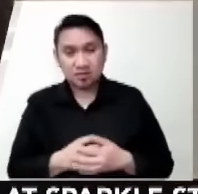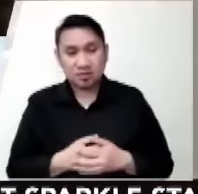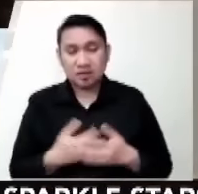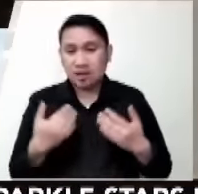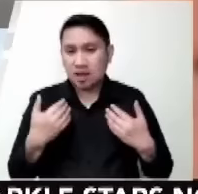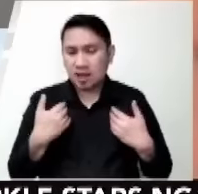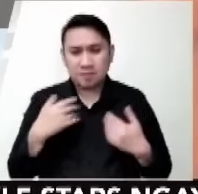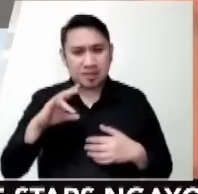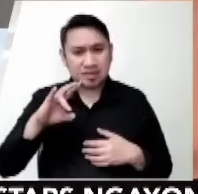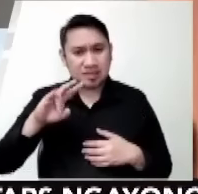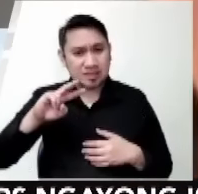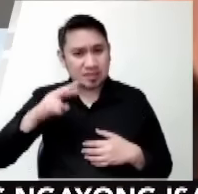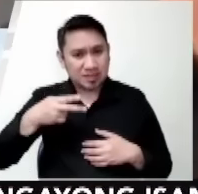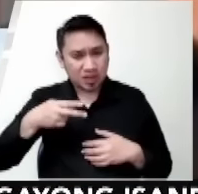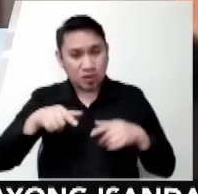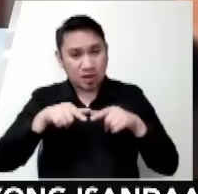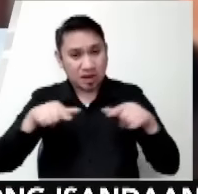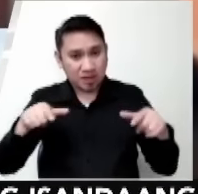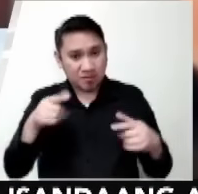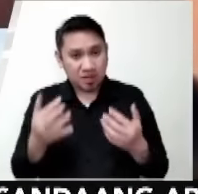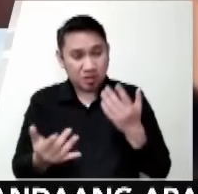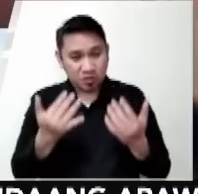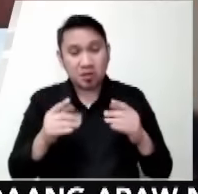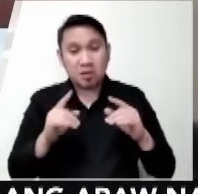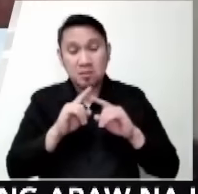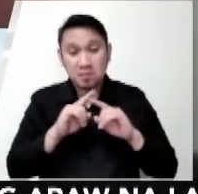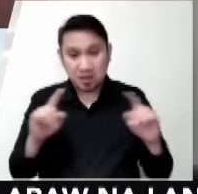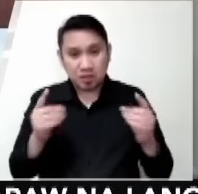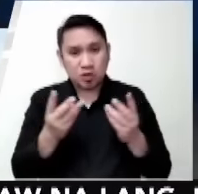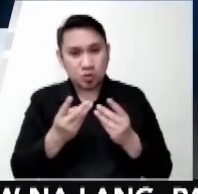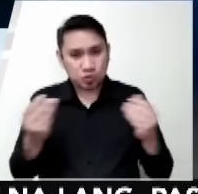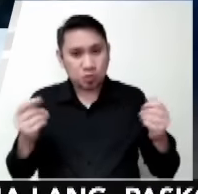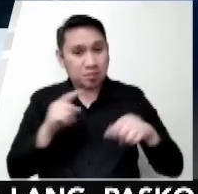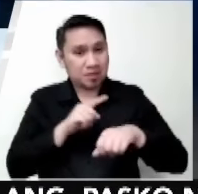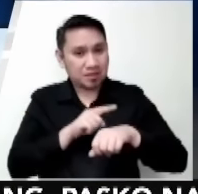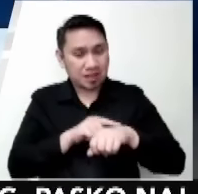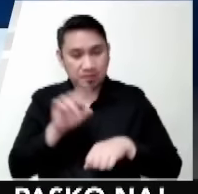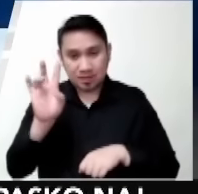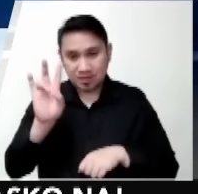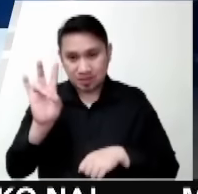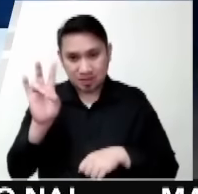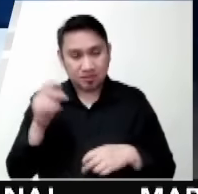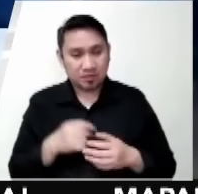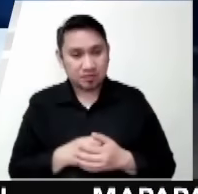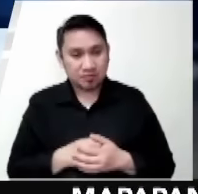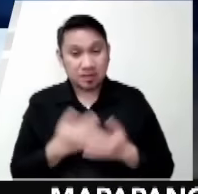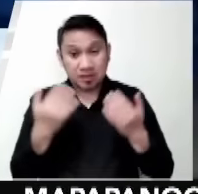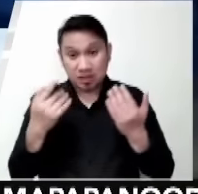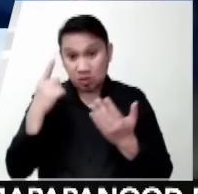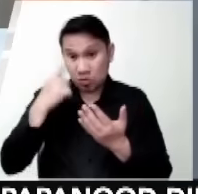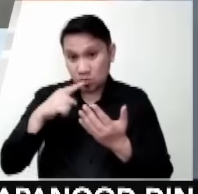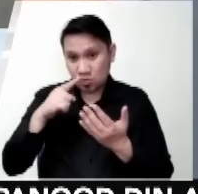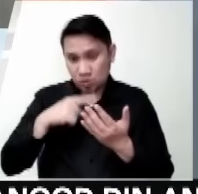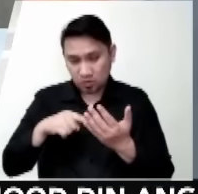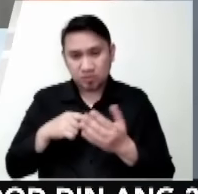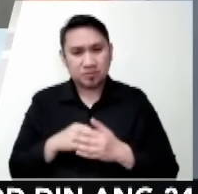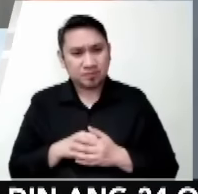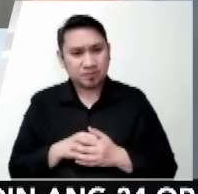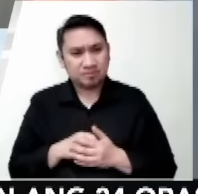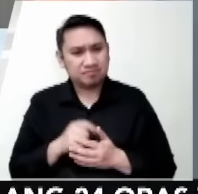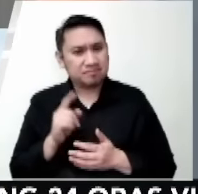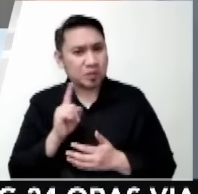ang sunog na idireklara namang fire out bandang 7 ng umaga. Sa inisyal na investigasyon naman ng Manila Fire District, nasunog